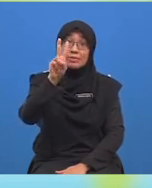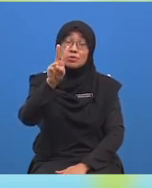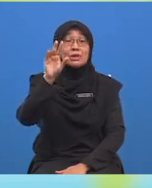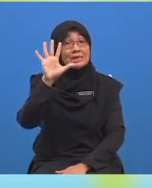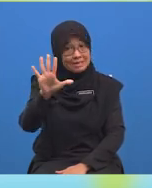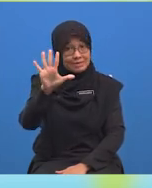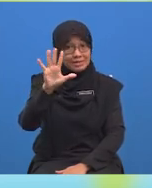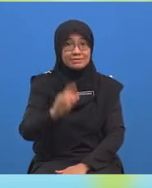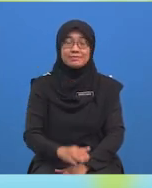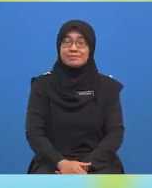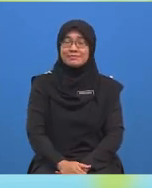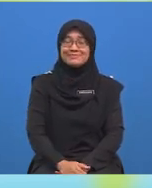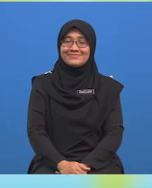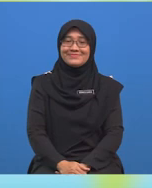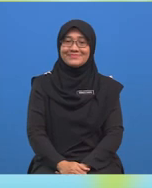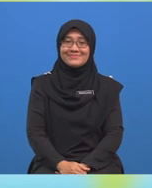483.625.